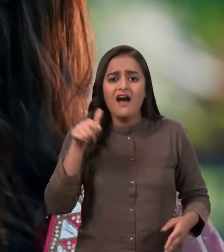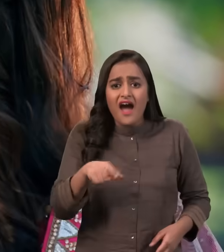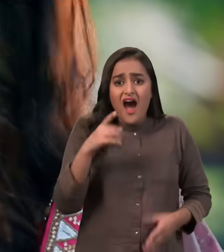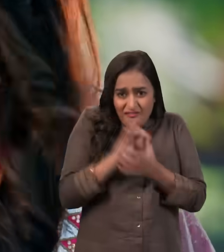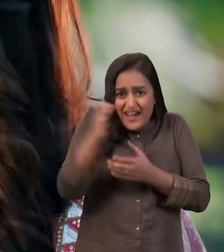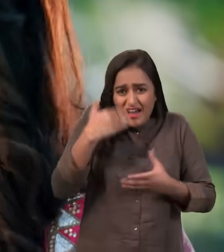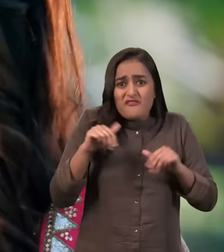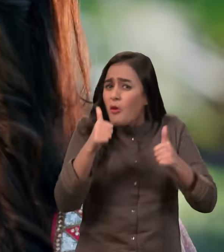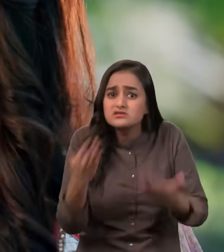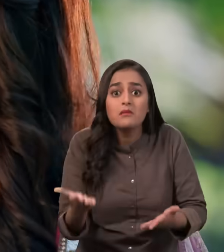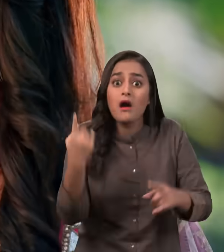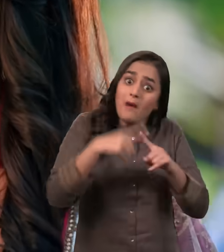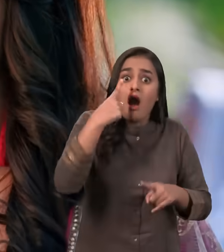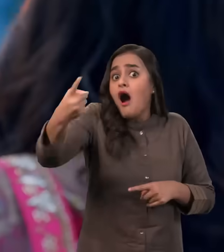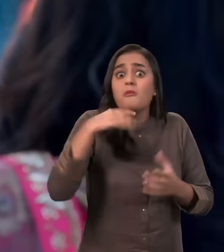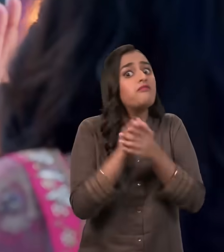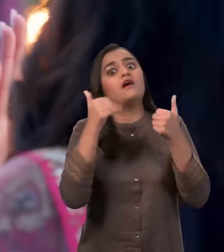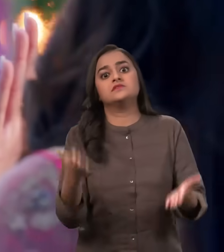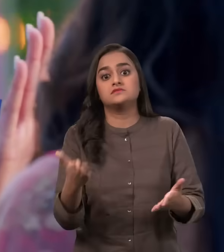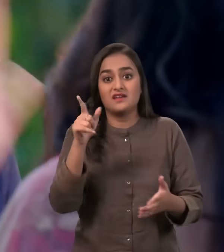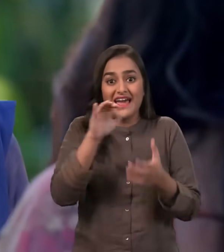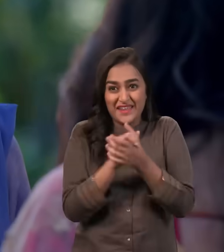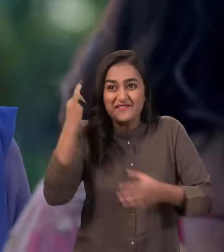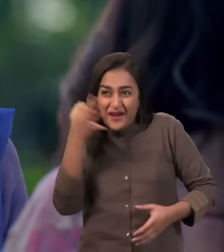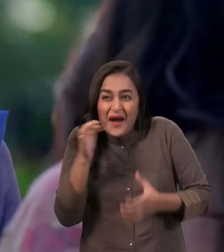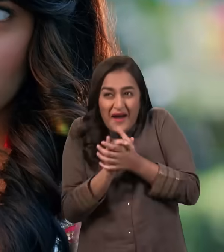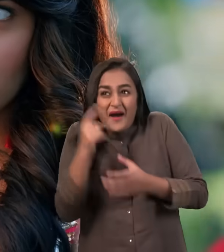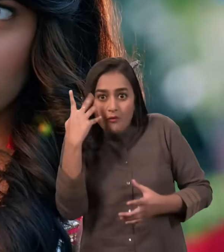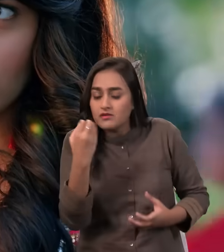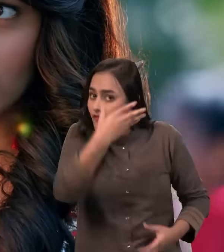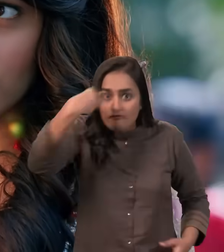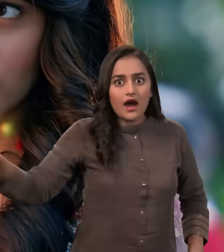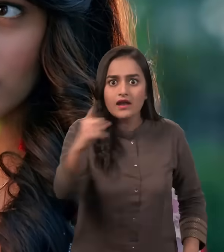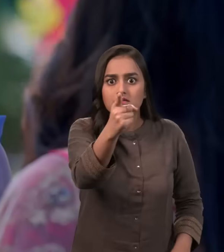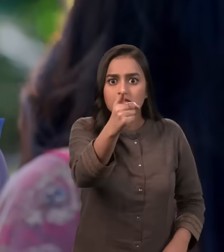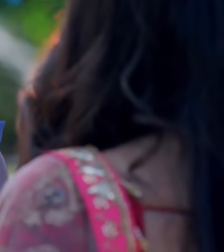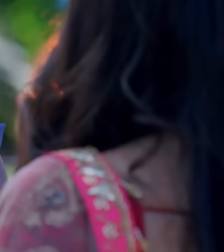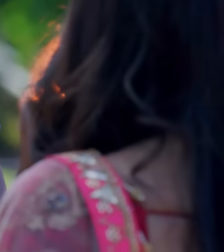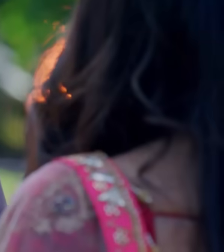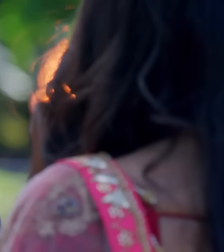लड़के तो दूर की बात है, लड़कियां तक दोस्ती नहीं करती मुझसे। ये दोस्ती वोस्ती के नाटक है ना, छोड़ दे तू।